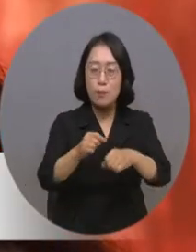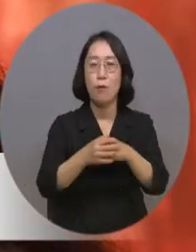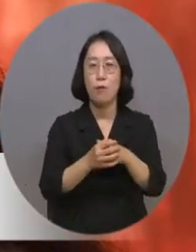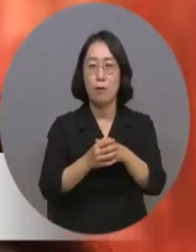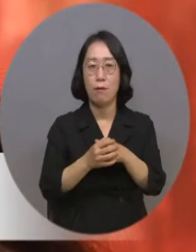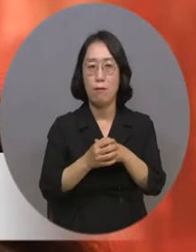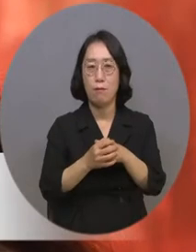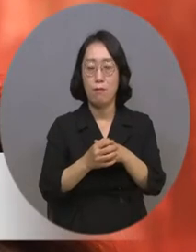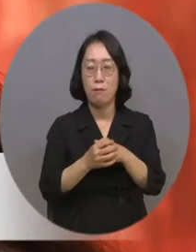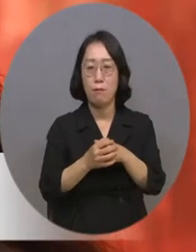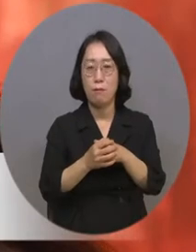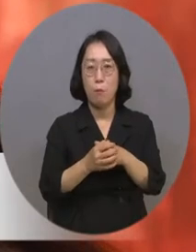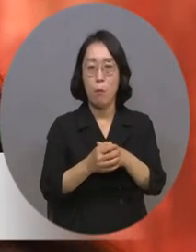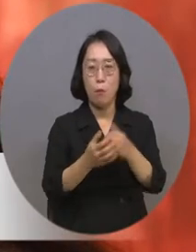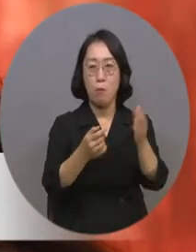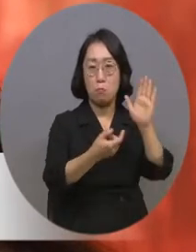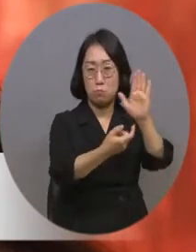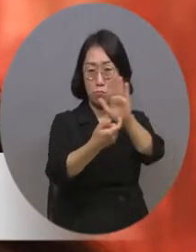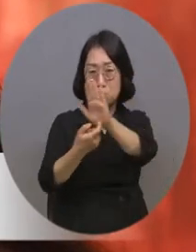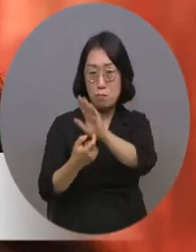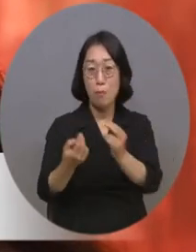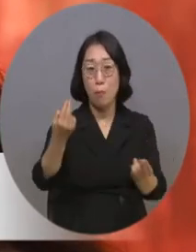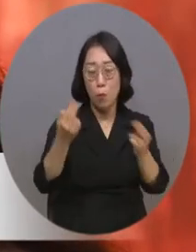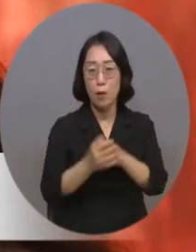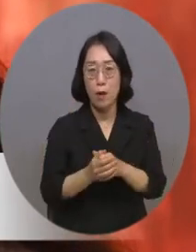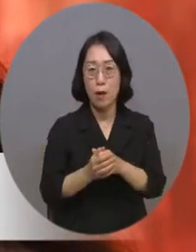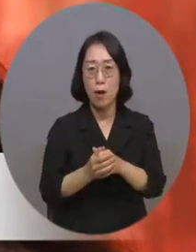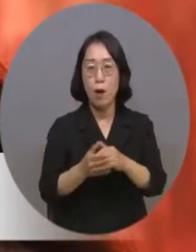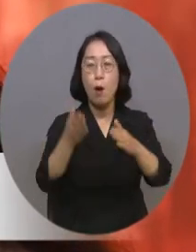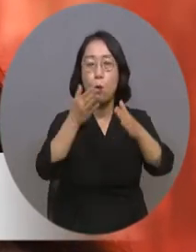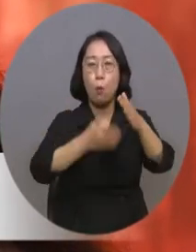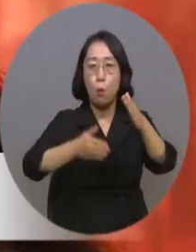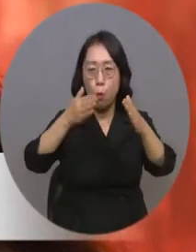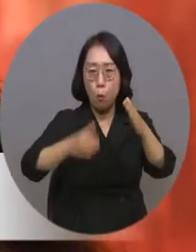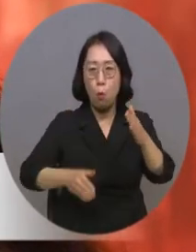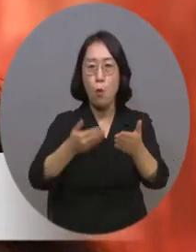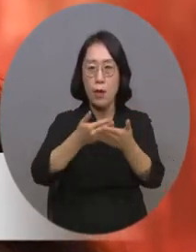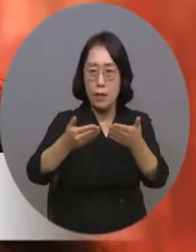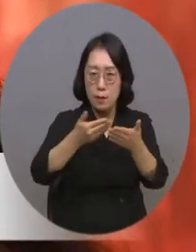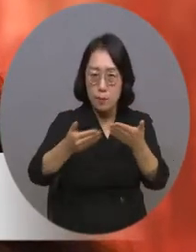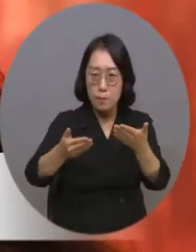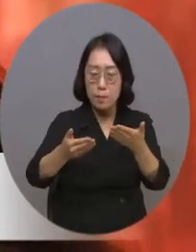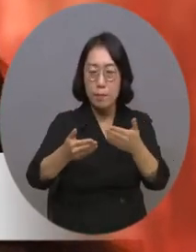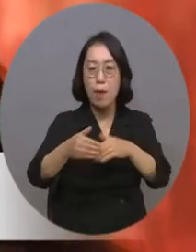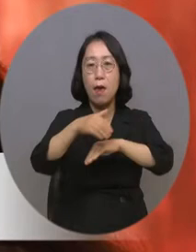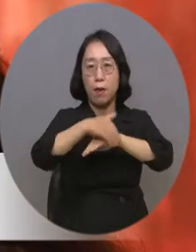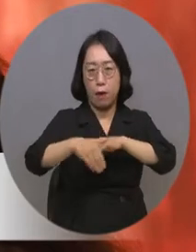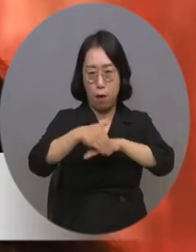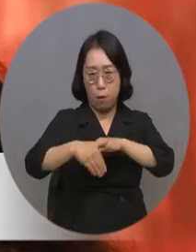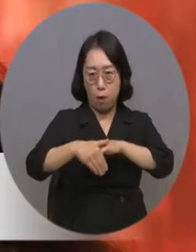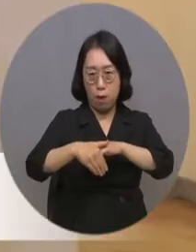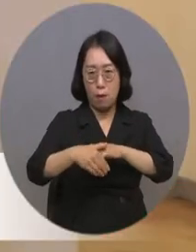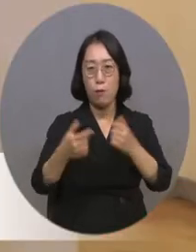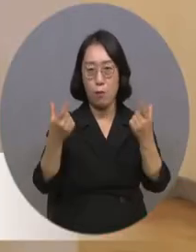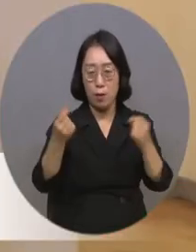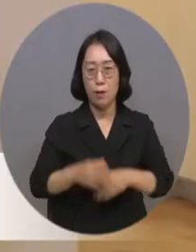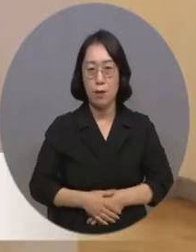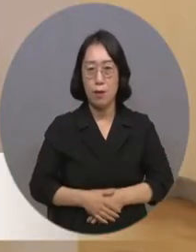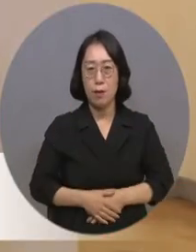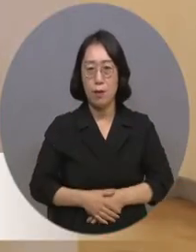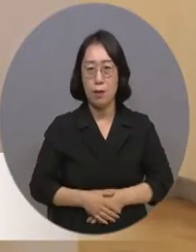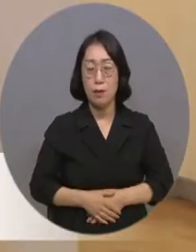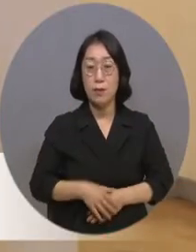전시인데요. 전시의 개념보다는 저는 공공미술 프로젝트 일환으로 보시면 됩니다.